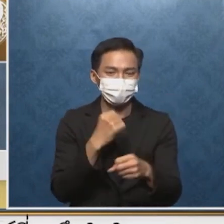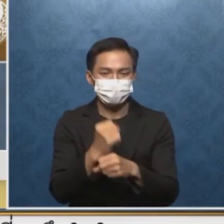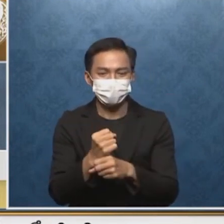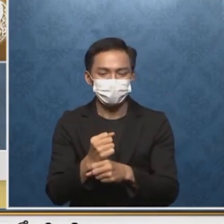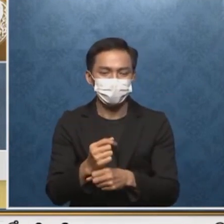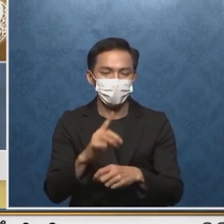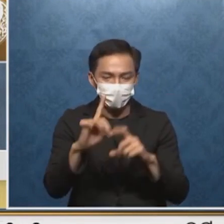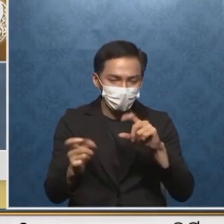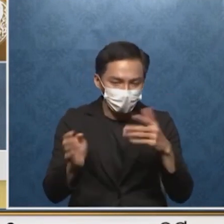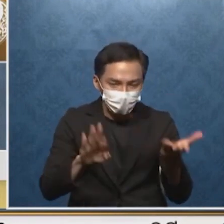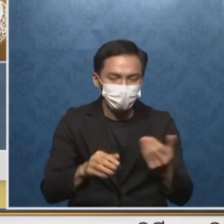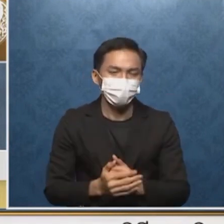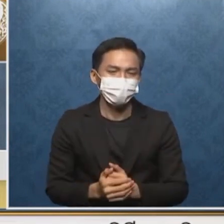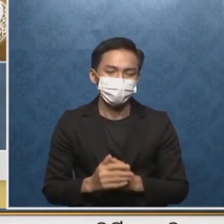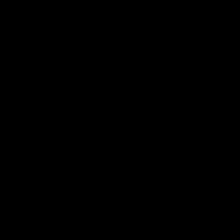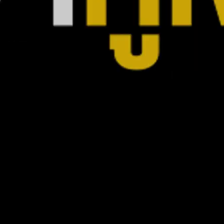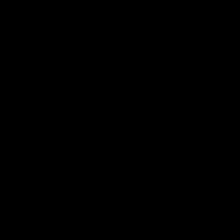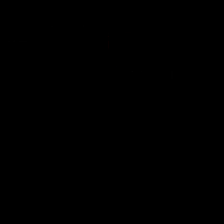าประชาชนคนไทยจนกันทั่วหน้า